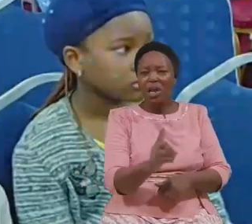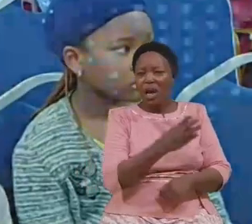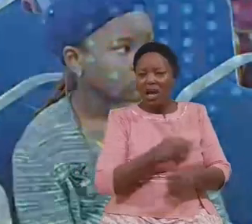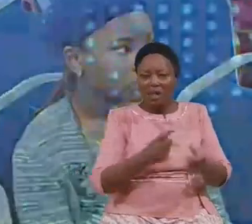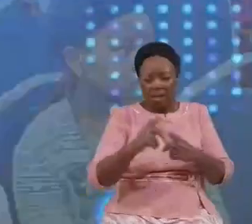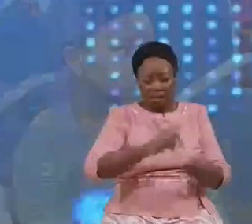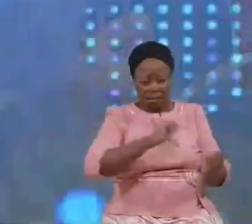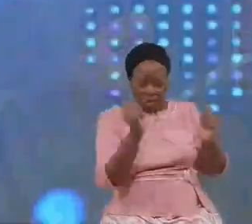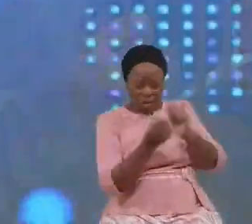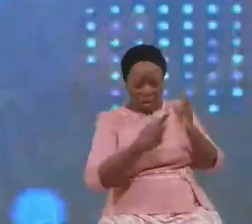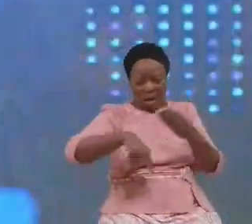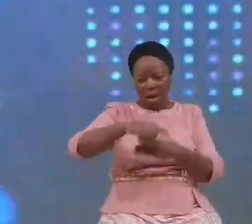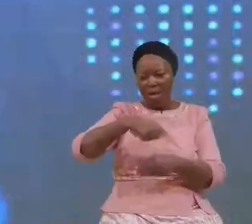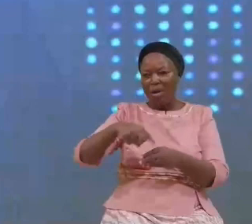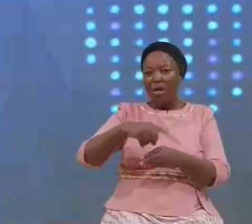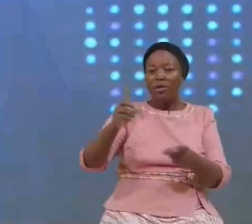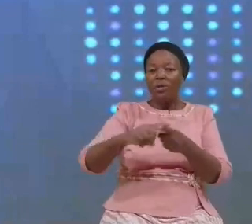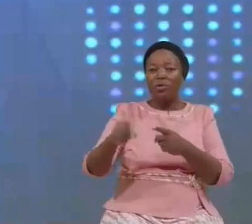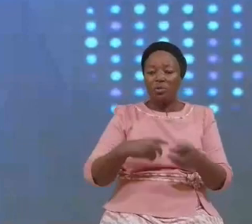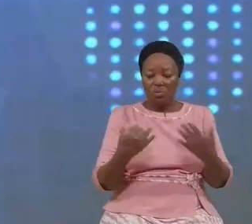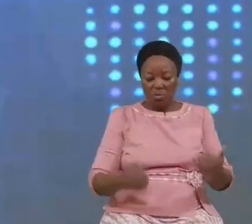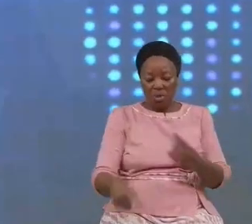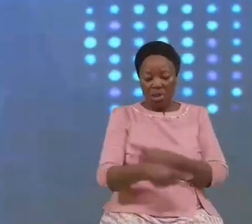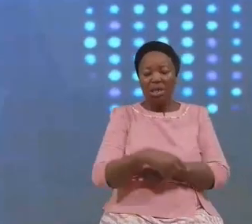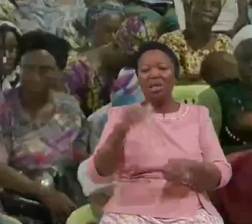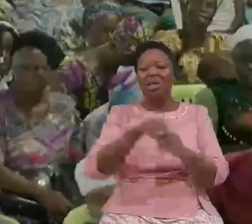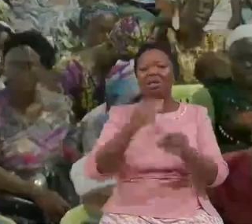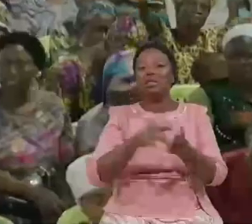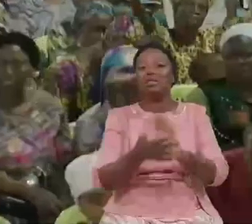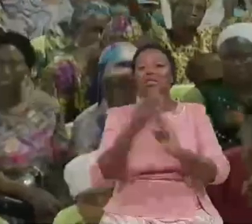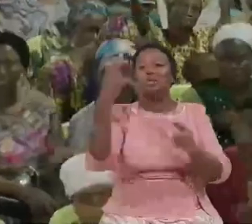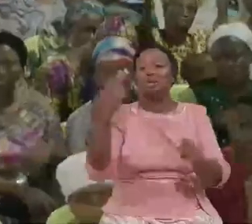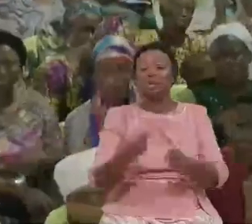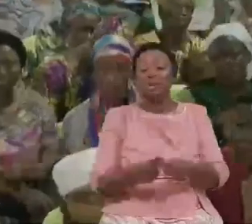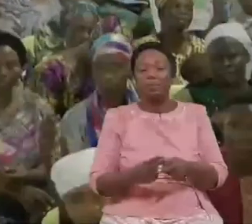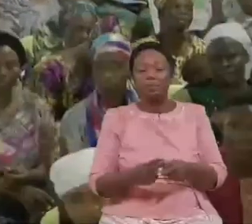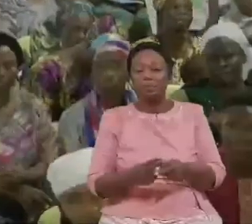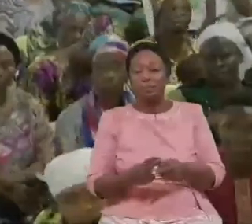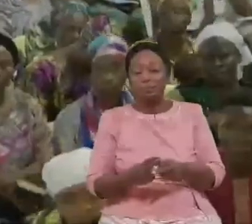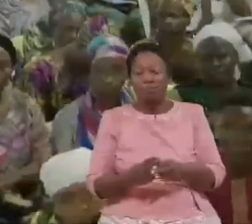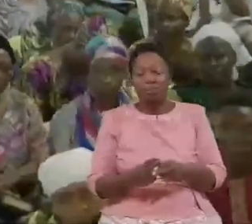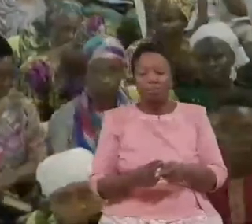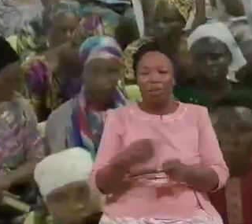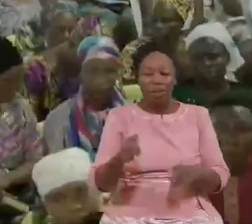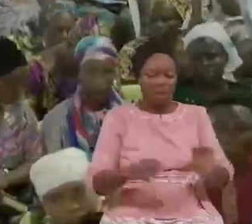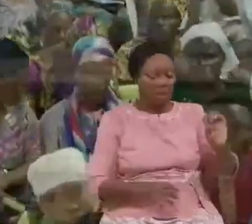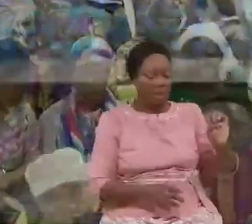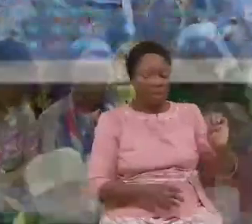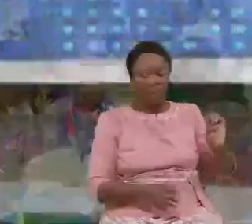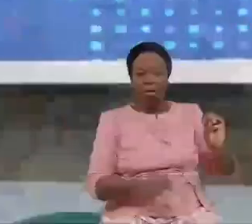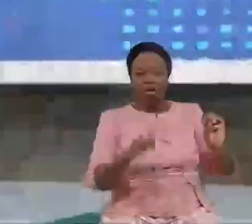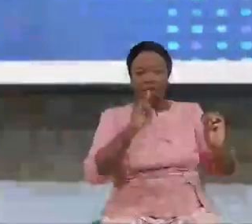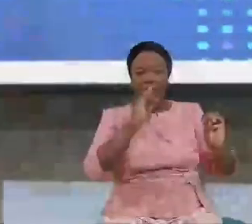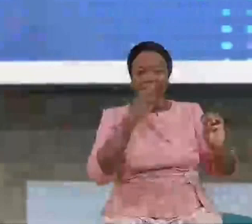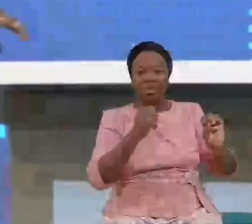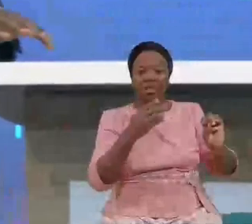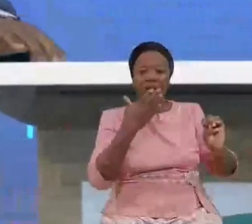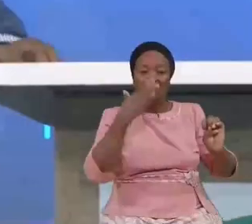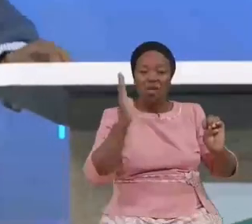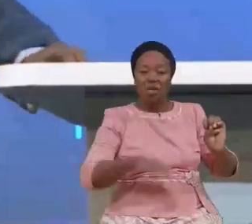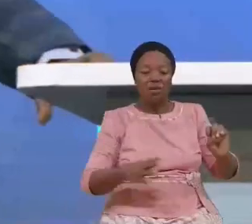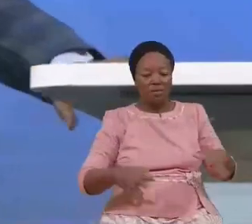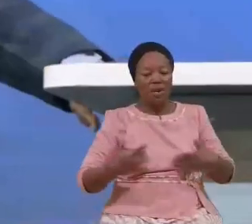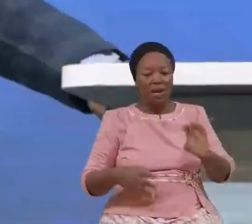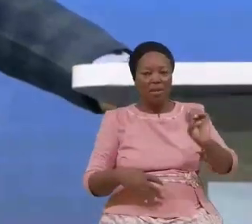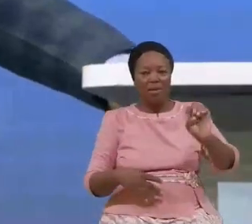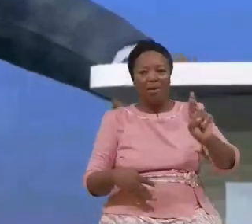tu vas changer aujourd'hui au nom de Jésus ensuite c'est la vie maléfique